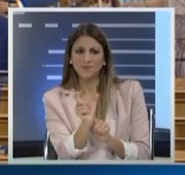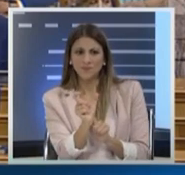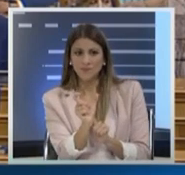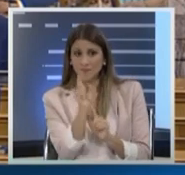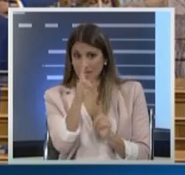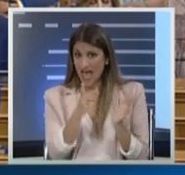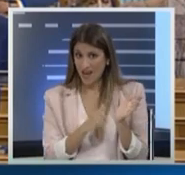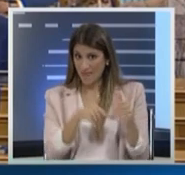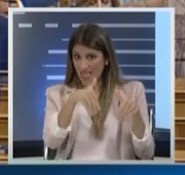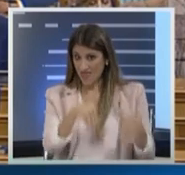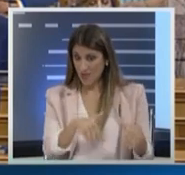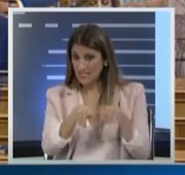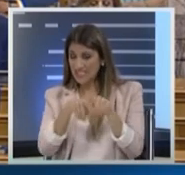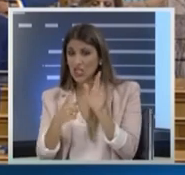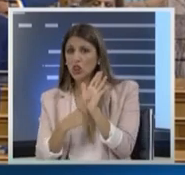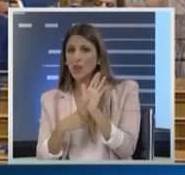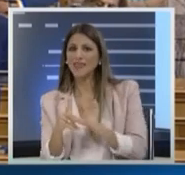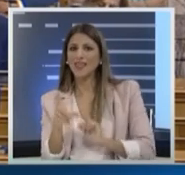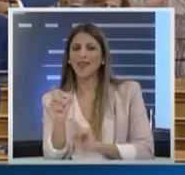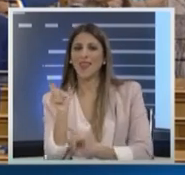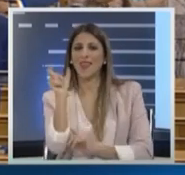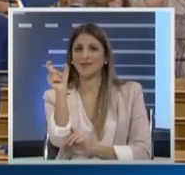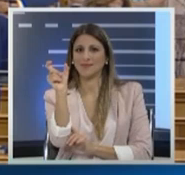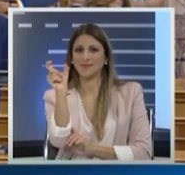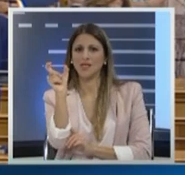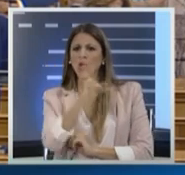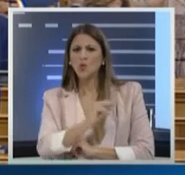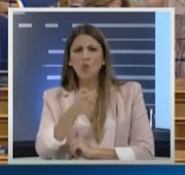νεολογικά, τόσο στην αγγλική όσο και στη γαλλική